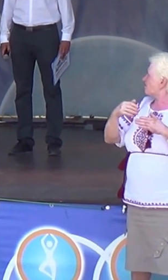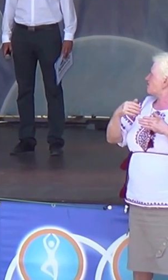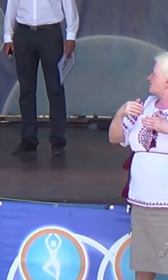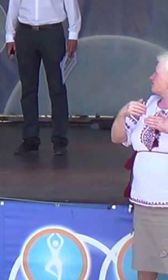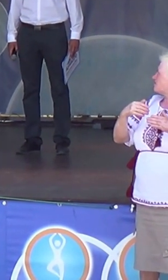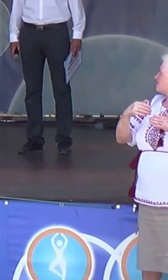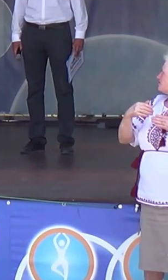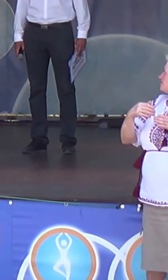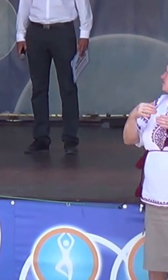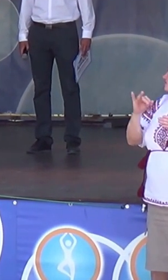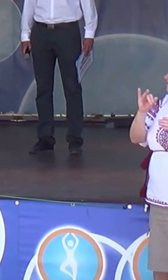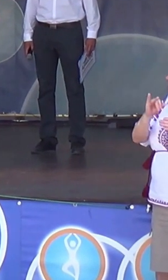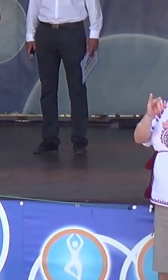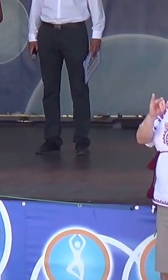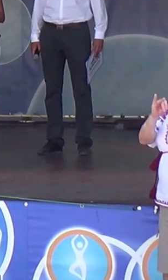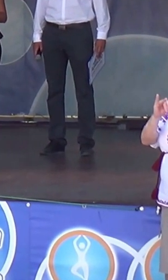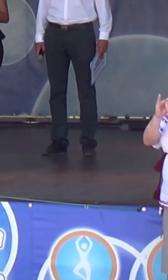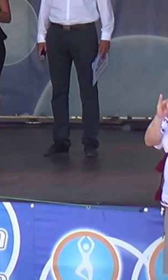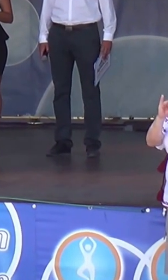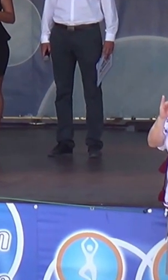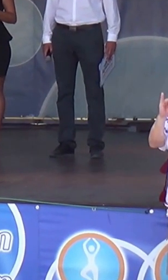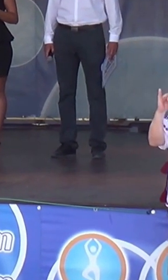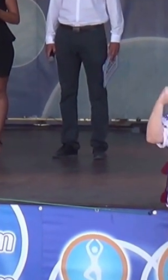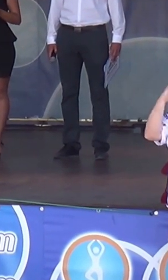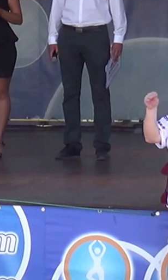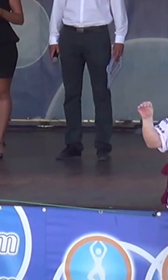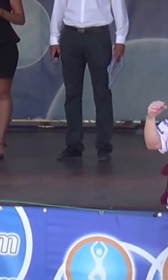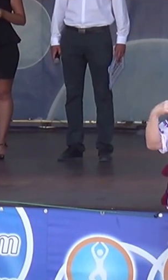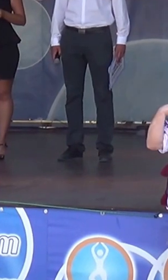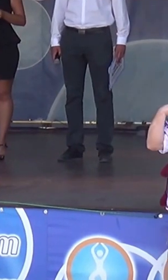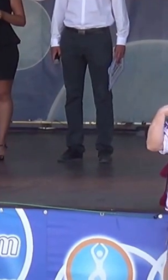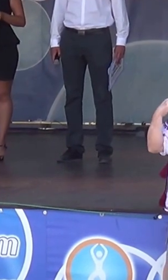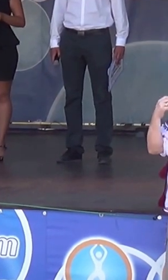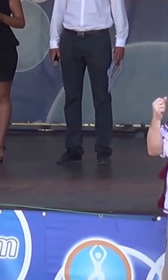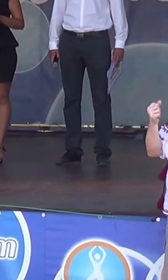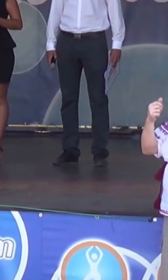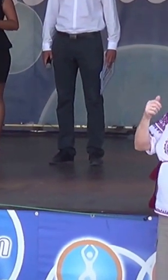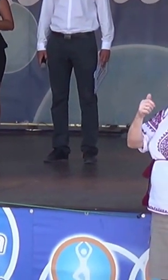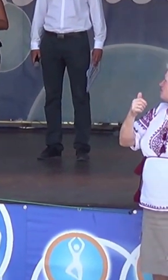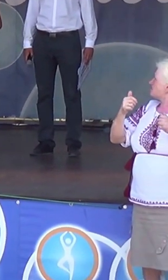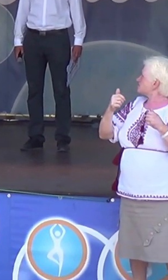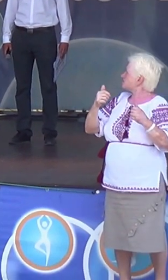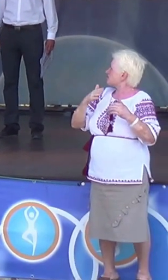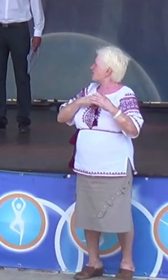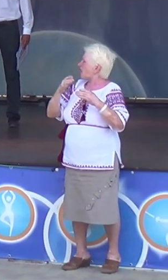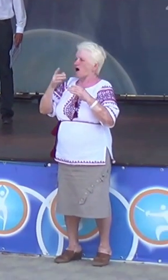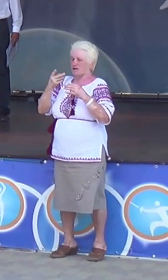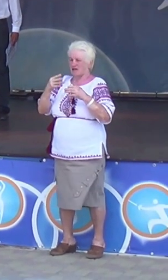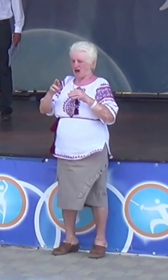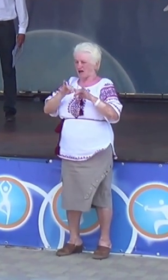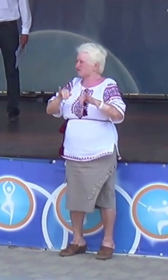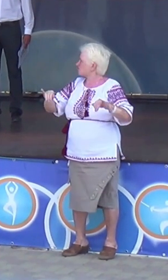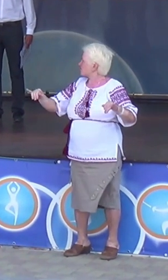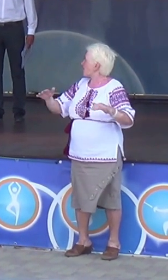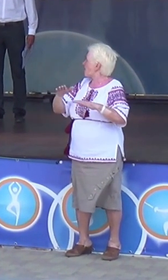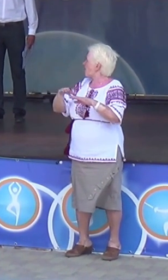возможностями. И это очень здорово. Кроме того, у нас ширится и растет география.